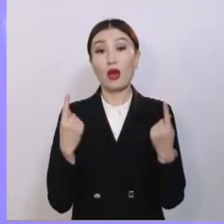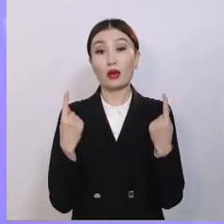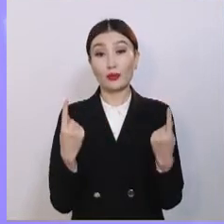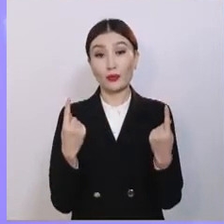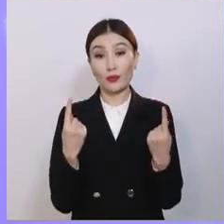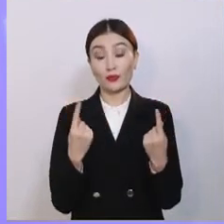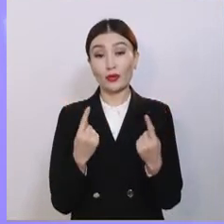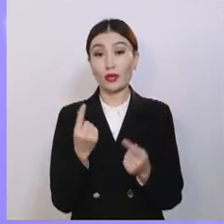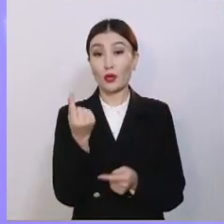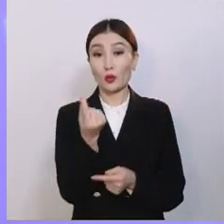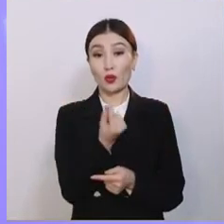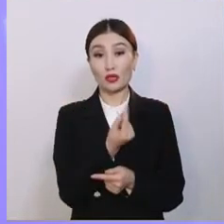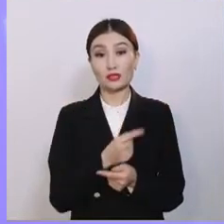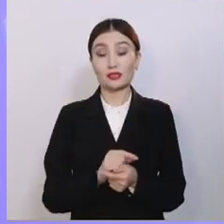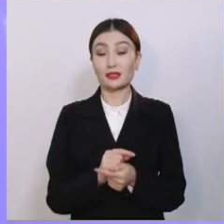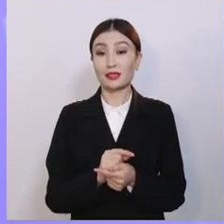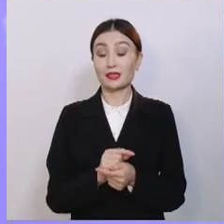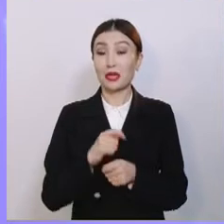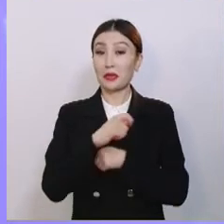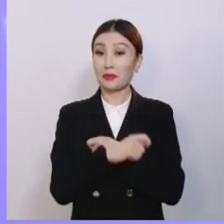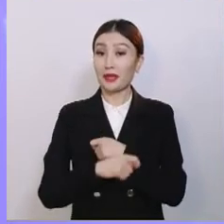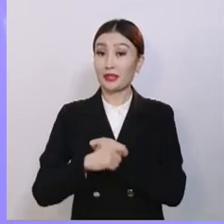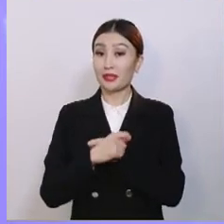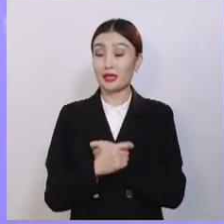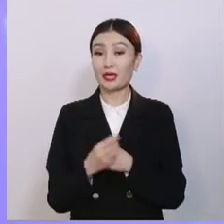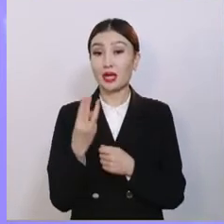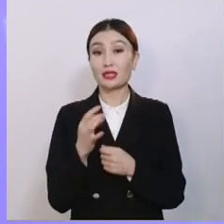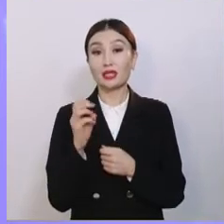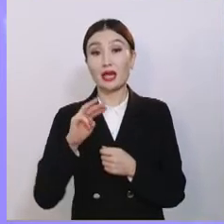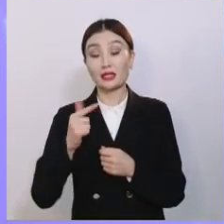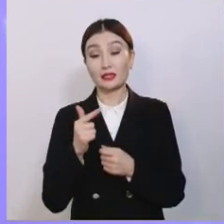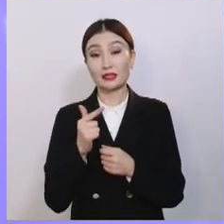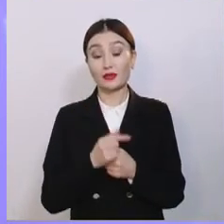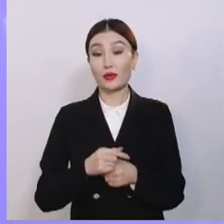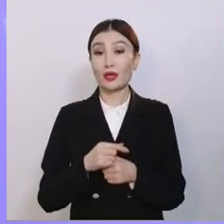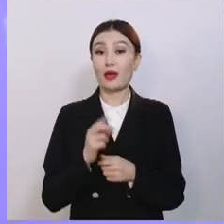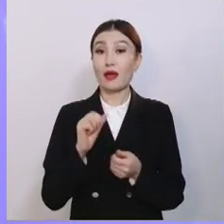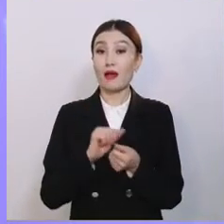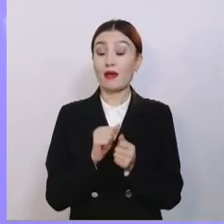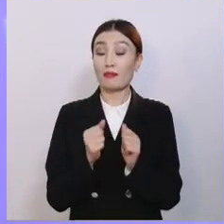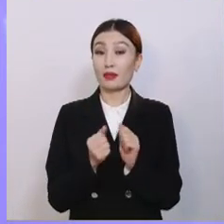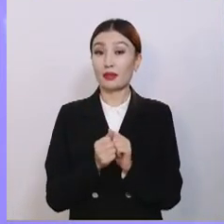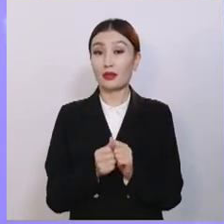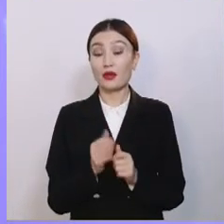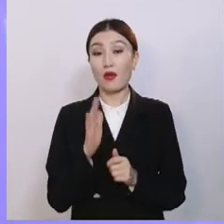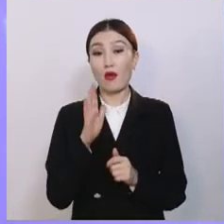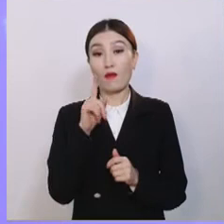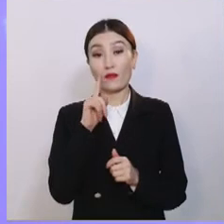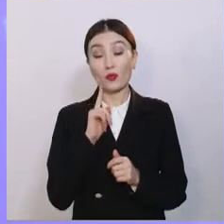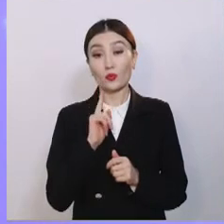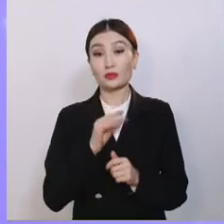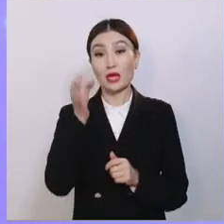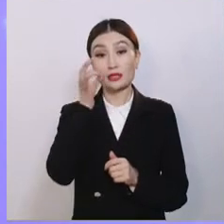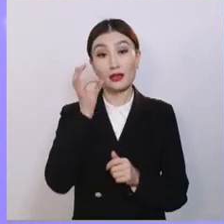огромный, крошечный. Материал – шерстяной, каменный. Вкус